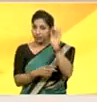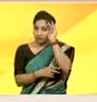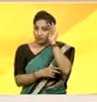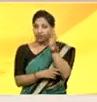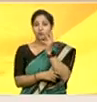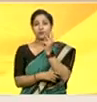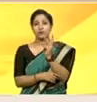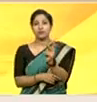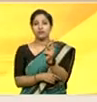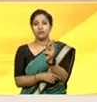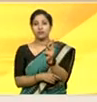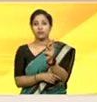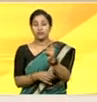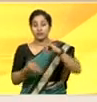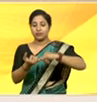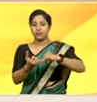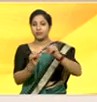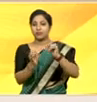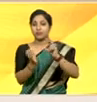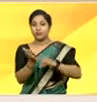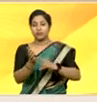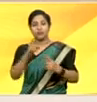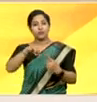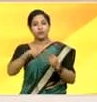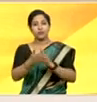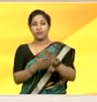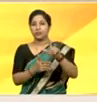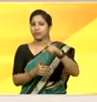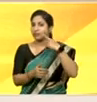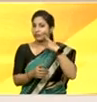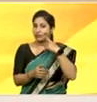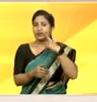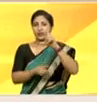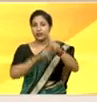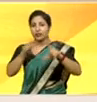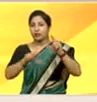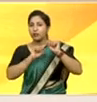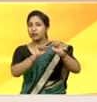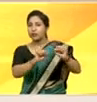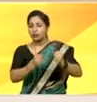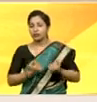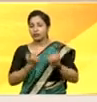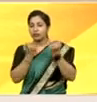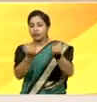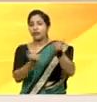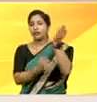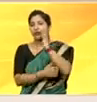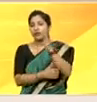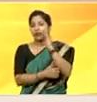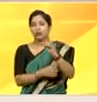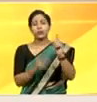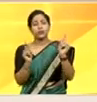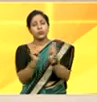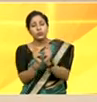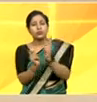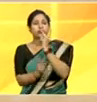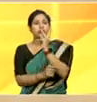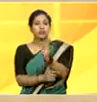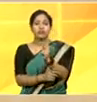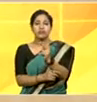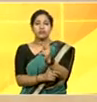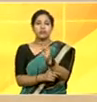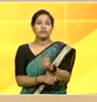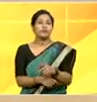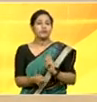हैं संथाली भाषा में इन्हें समर्पित एक गीत का अंश।